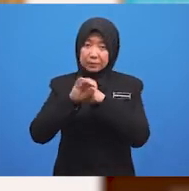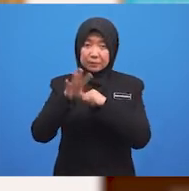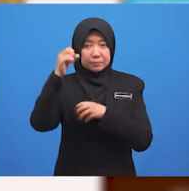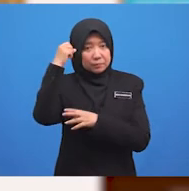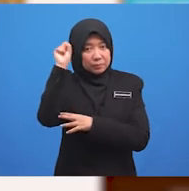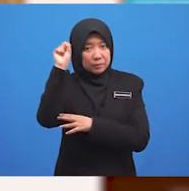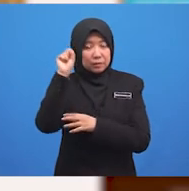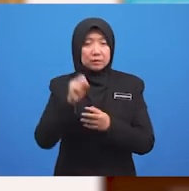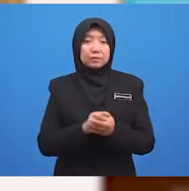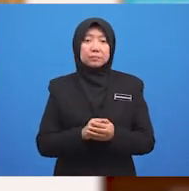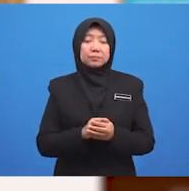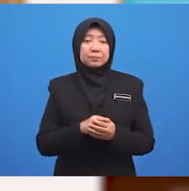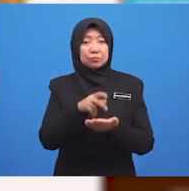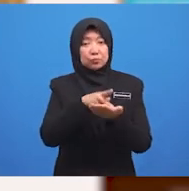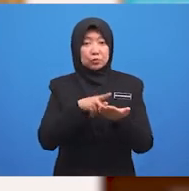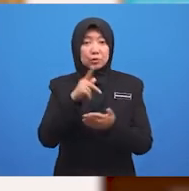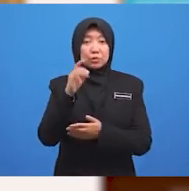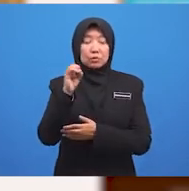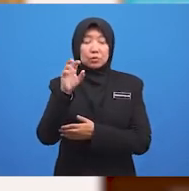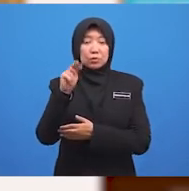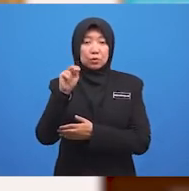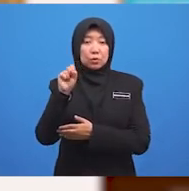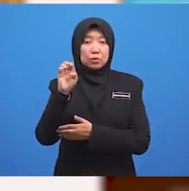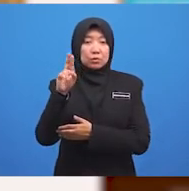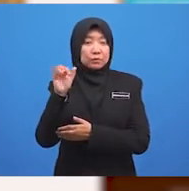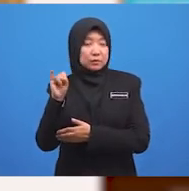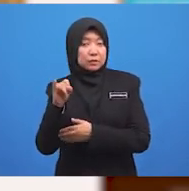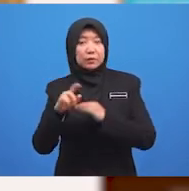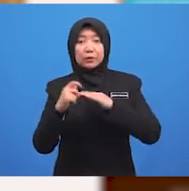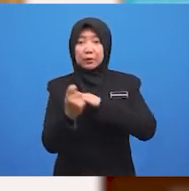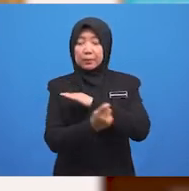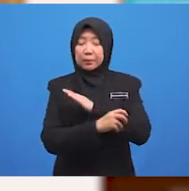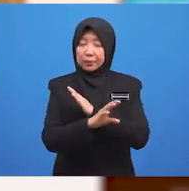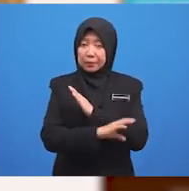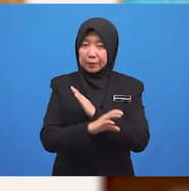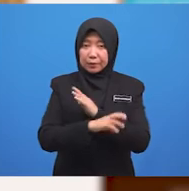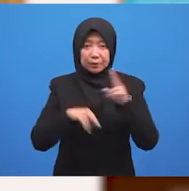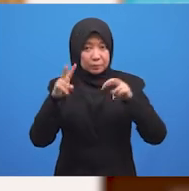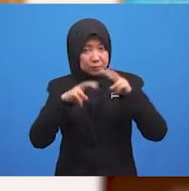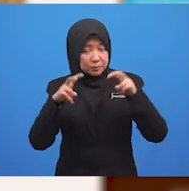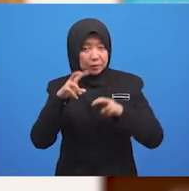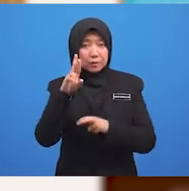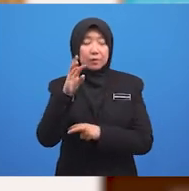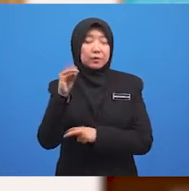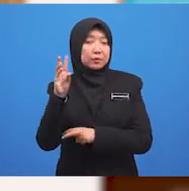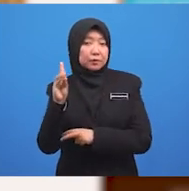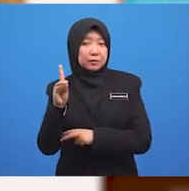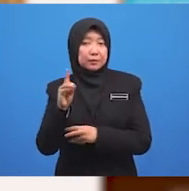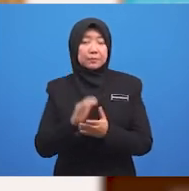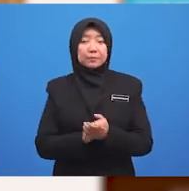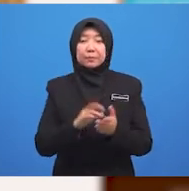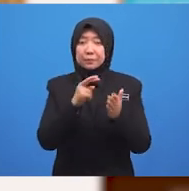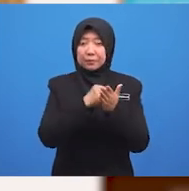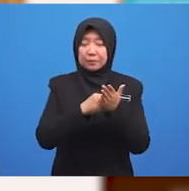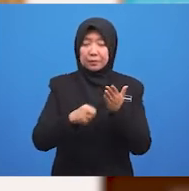kesedaran, pusat konservasi dan taman negara, penyelidikan dan pembangunan hidupan liar,